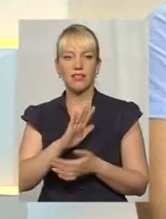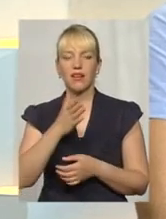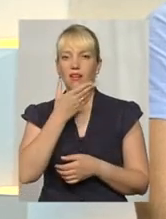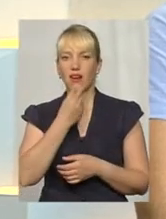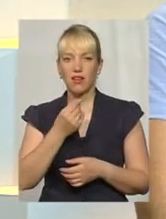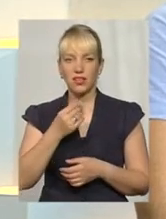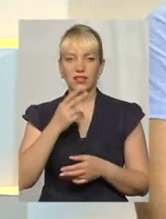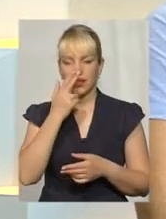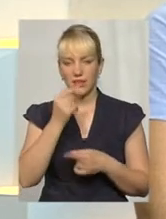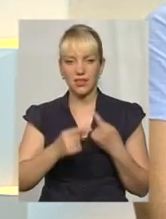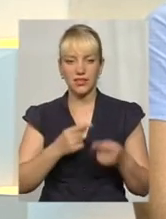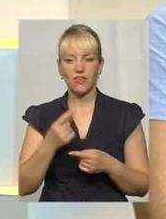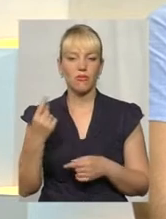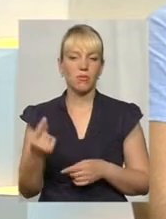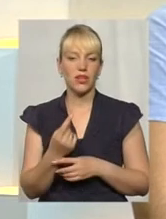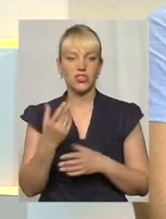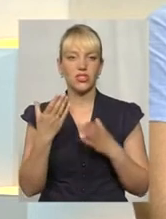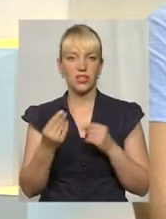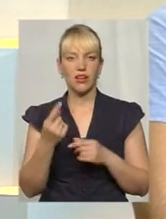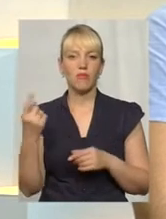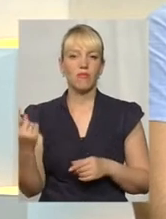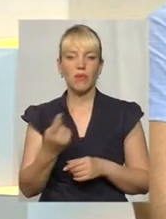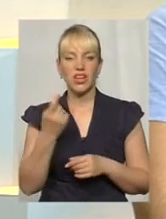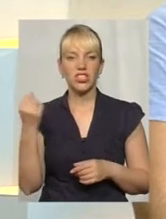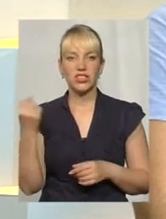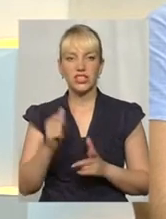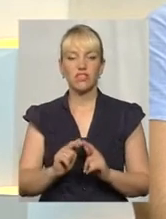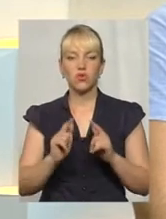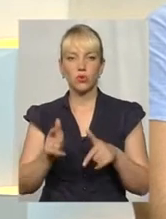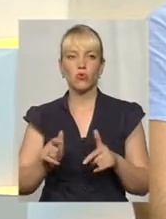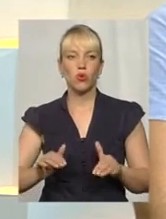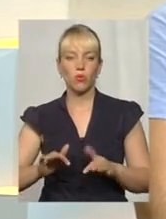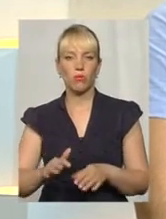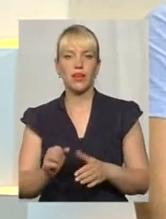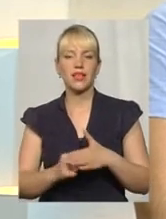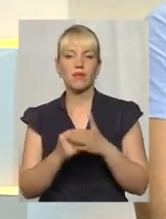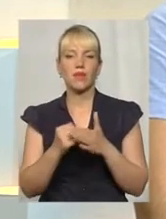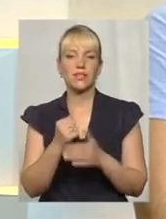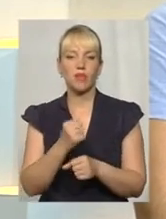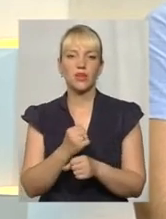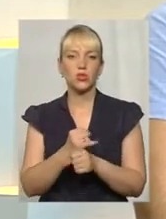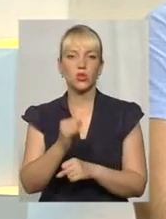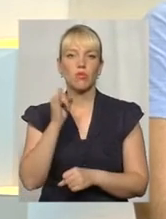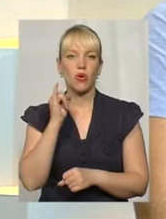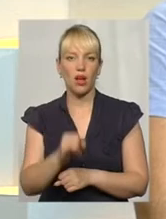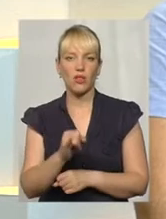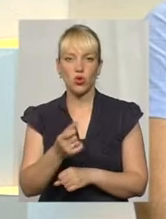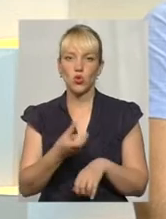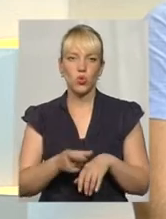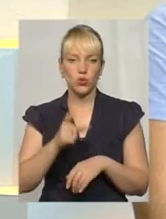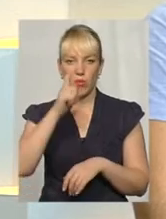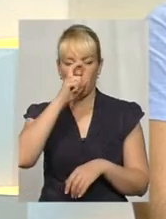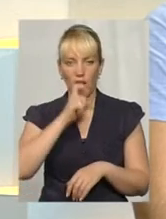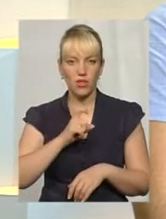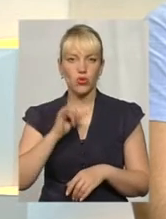у перші дні, можливо, навіть перший тиждень вступної кампанії, база працює дуже погано. А у цьому